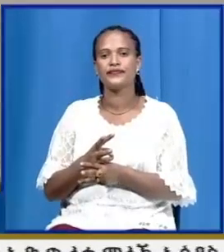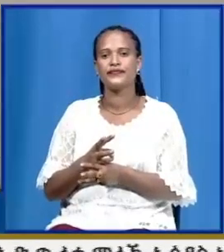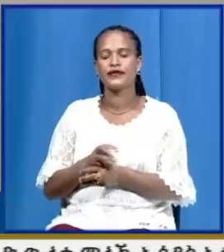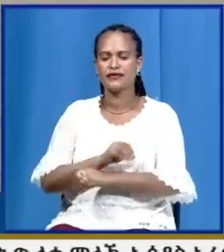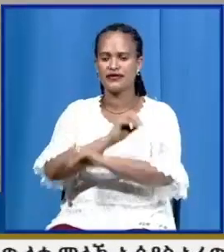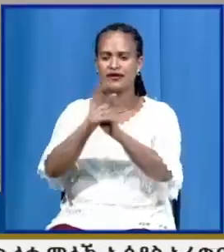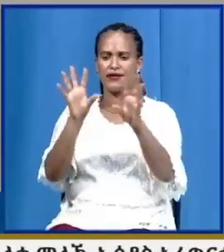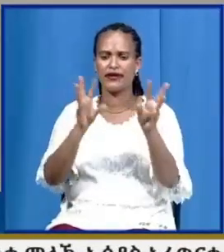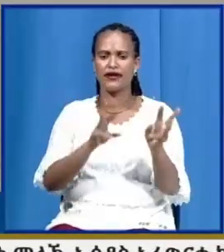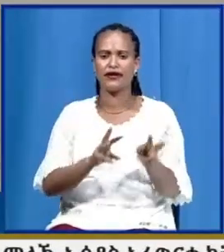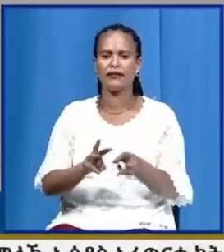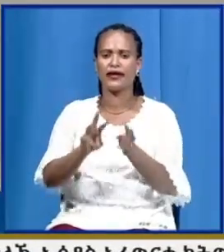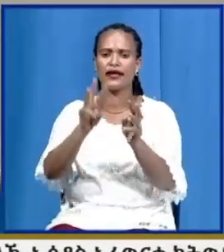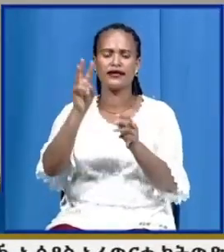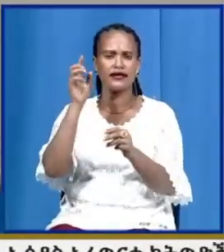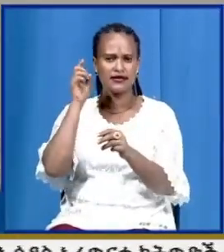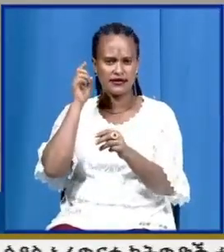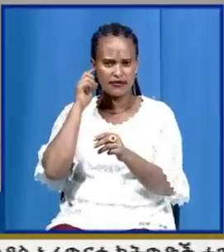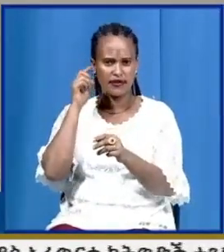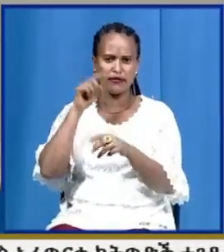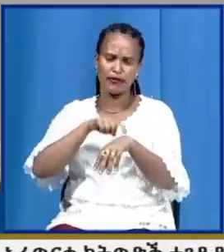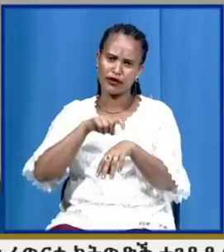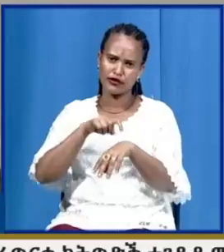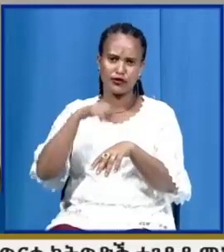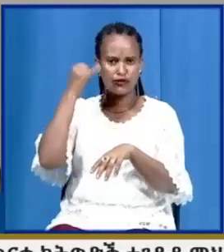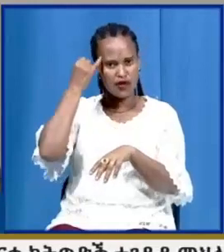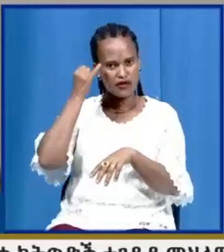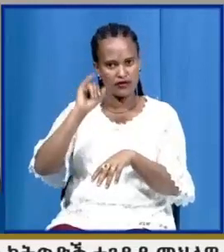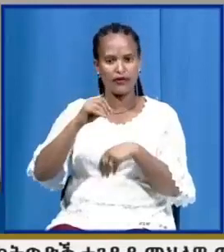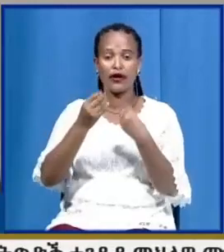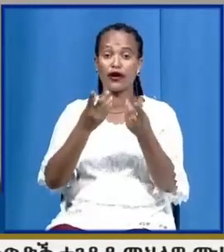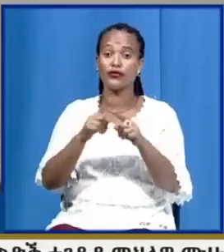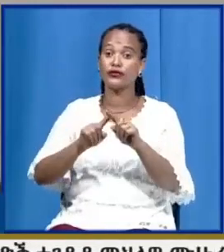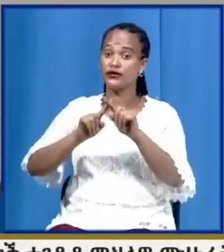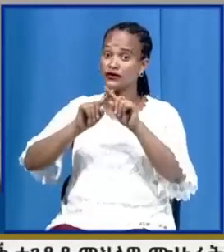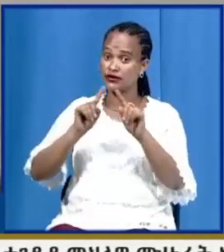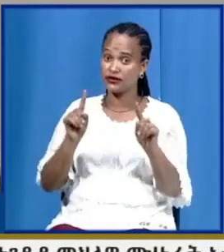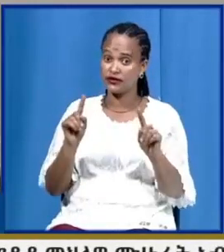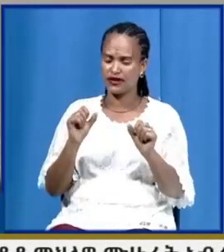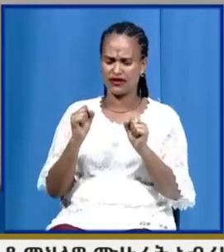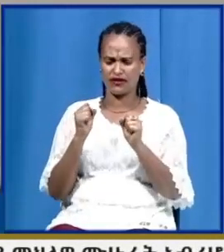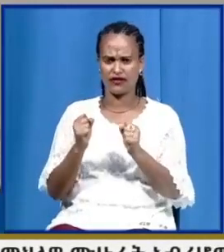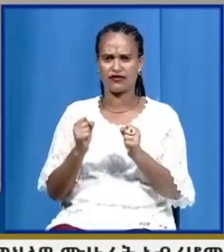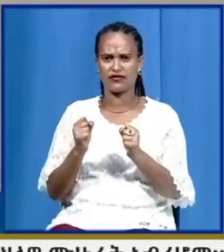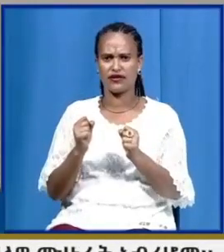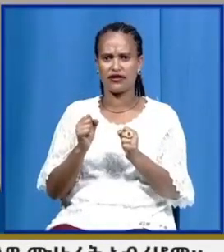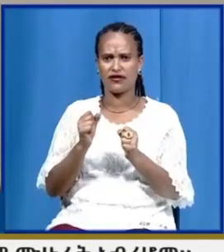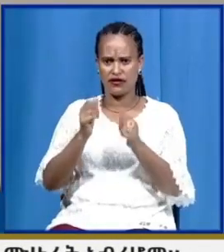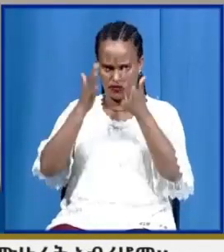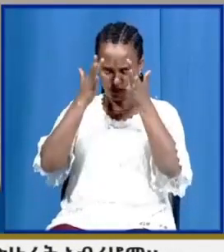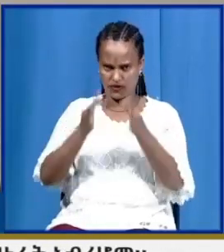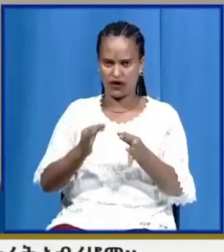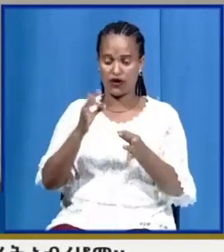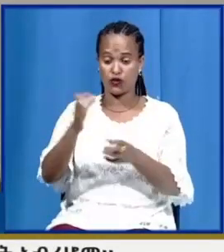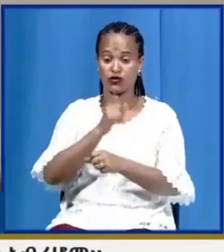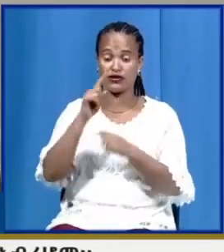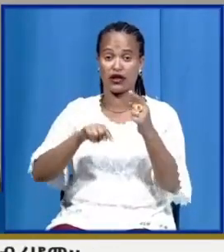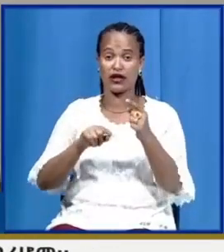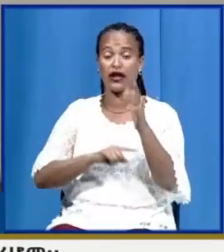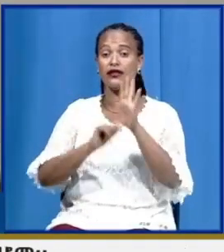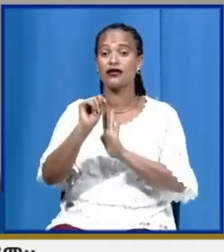ብዝተበተነ መንገዲ እናሰምዖ ብቢግዜኡ ርእቶ ናበሉ ግን ጥንክር ዝበለ መርገፅ ክወስደሉ ዘይከኣለ ናይ